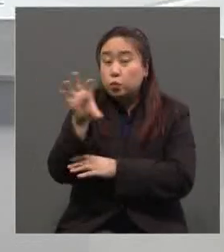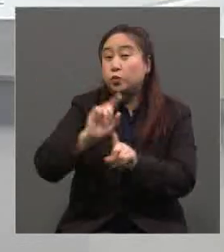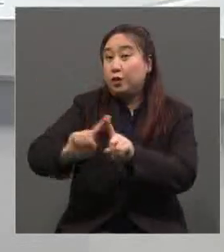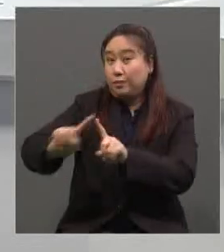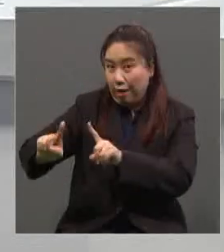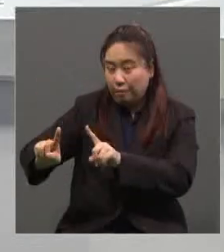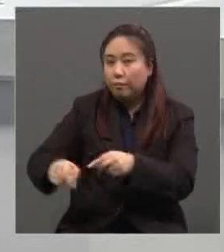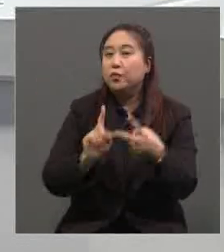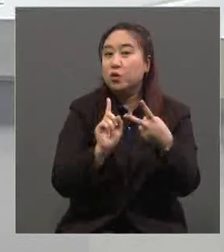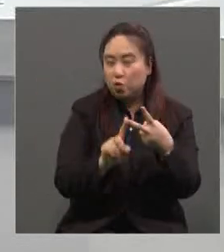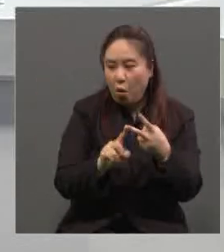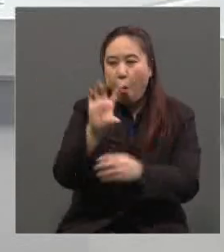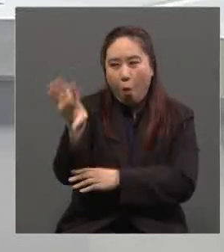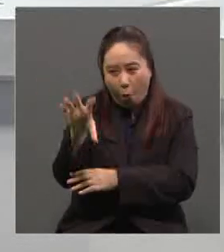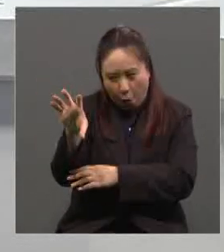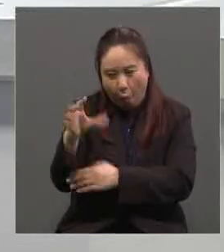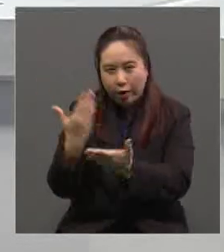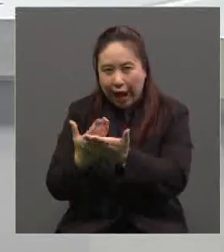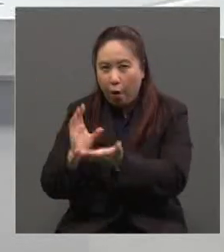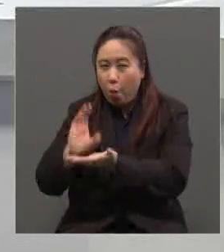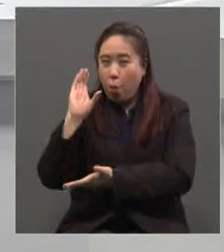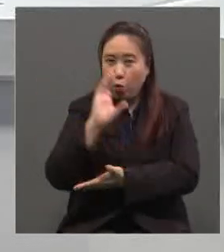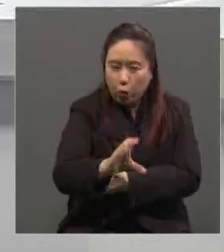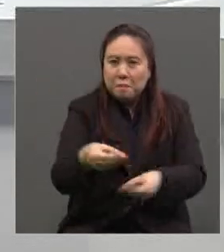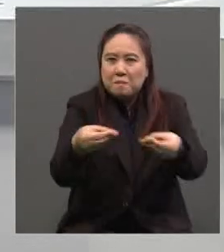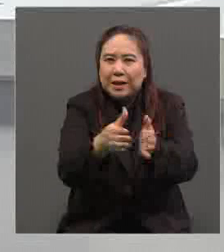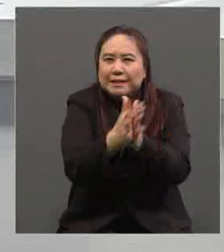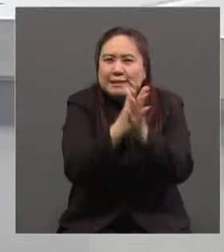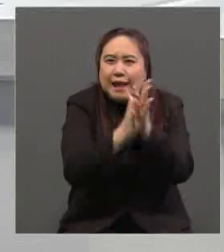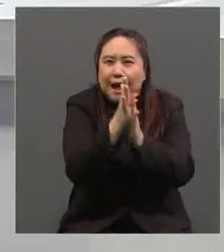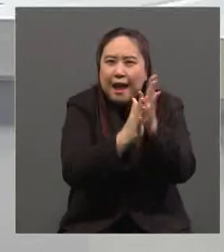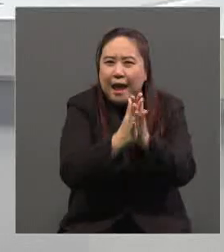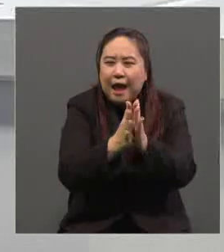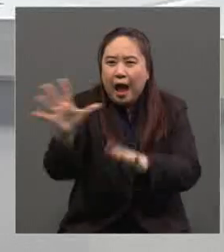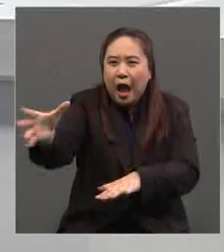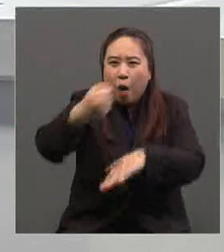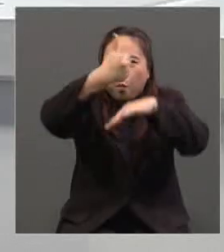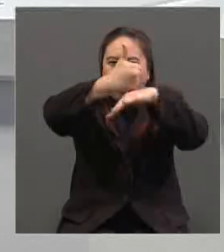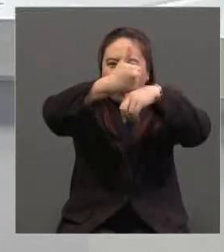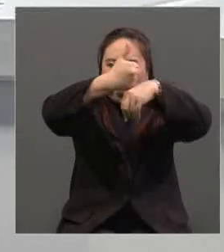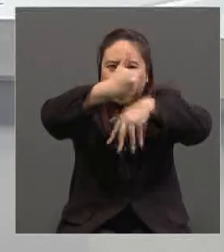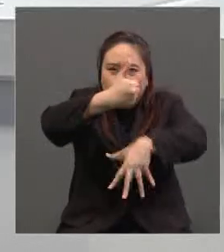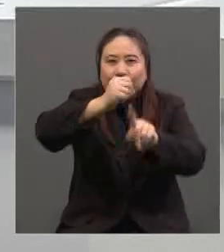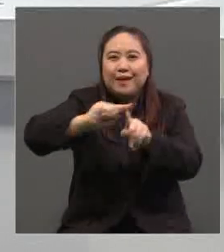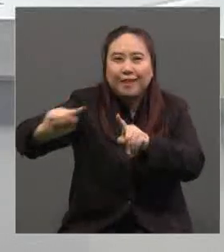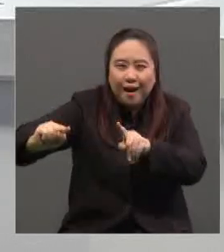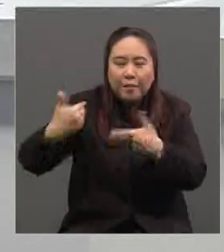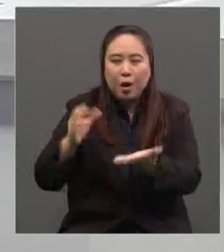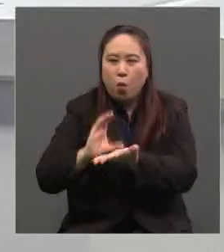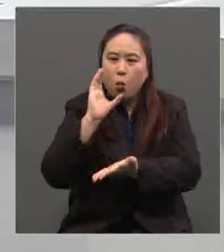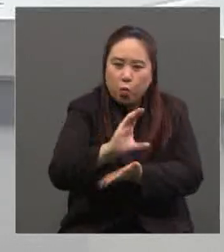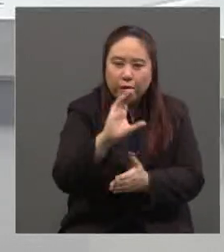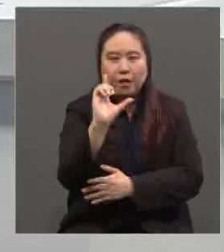นี่ยการหลอกให้ลงทุนในลักษณะของแชร์ลูกโซ่ในบ้านเราที่เห็นกันอยู่มันเยอะนะมีทั้งเกี่ยวกับเรื่องของลงทุนทองค